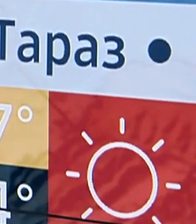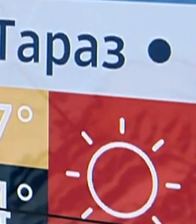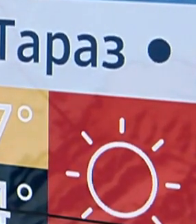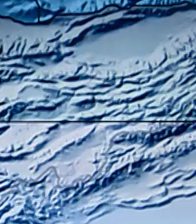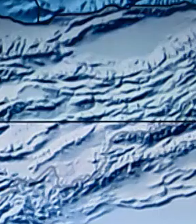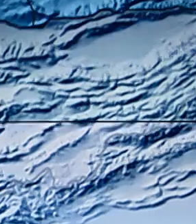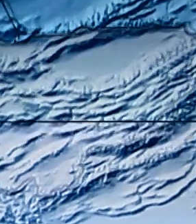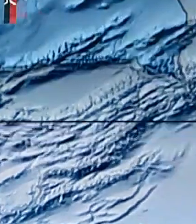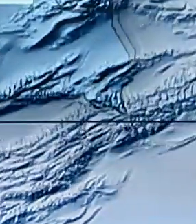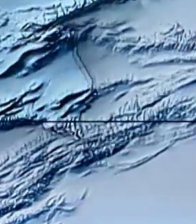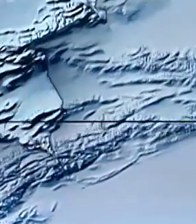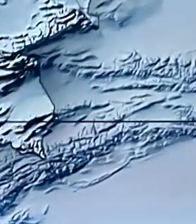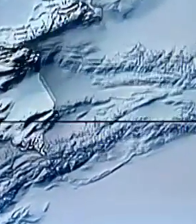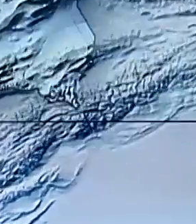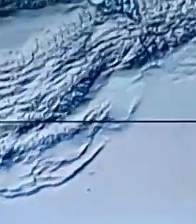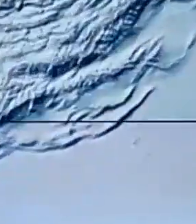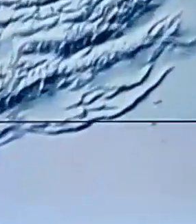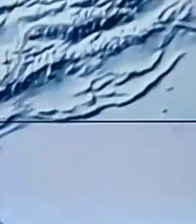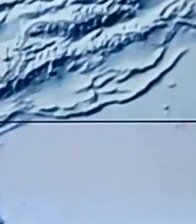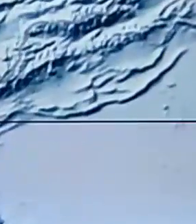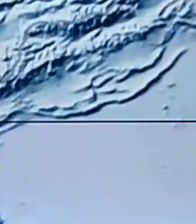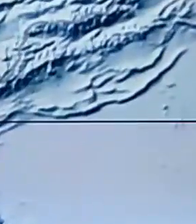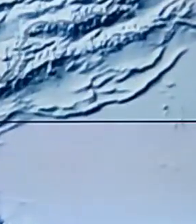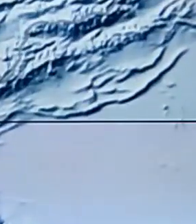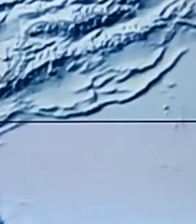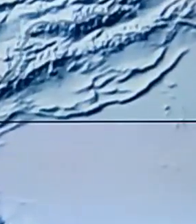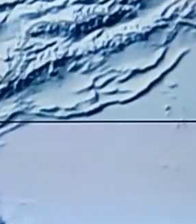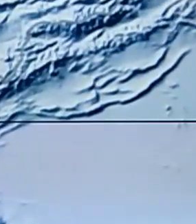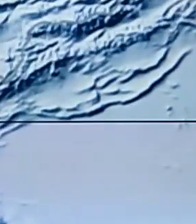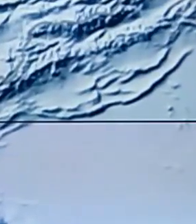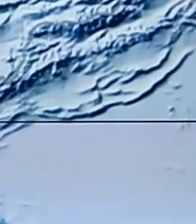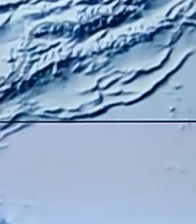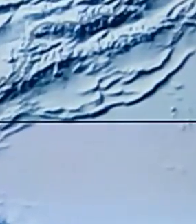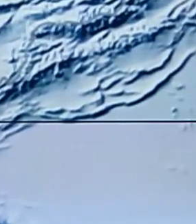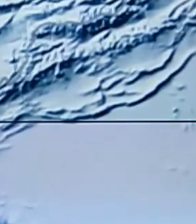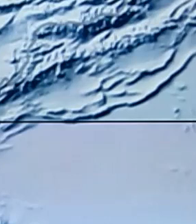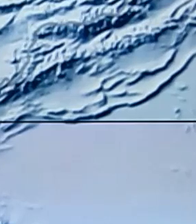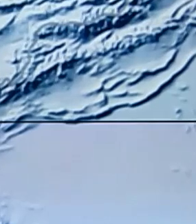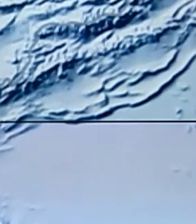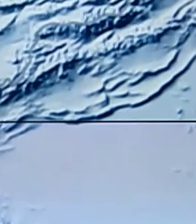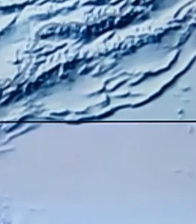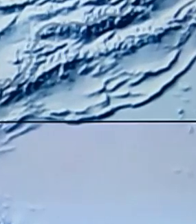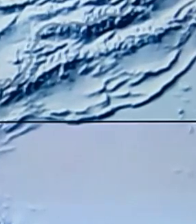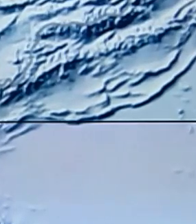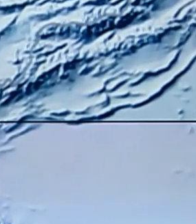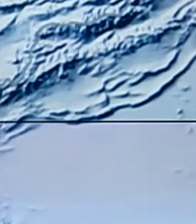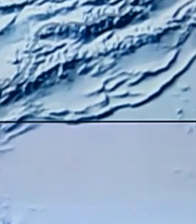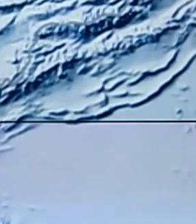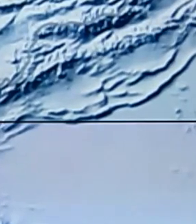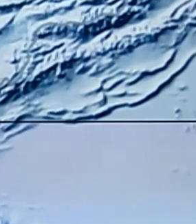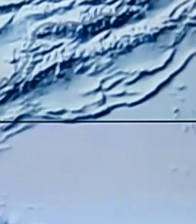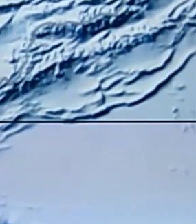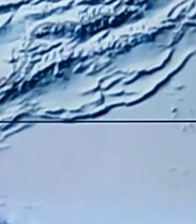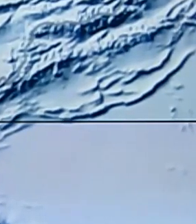градус суық. Республикалық маңызы бар қалаларға келетін болсақ, Шымкентте жаңбыр жауады, күндіз 23 градус жылы, түнде 0, Алматыда